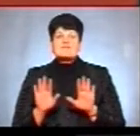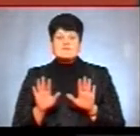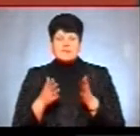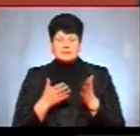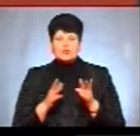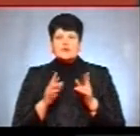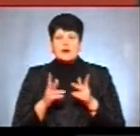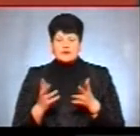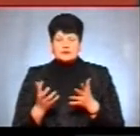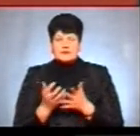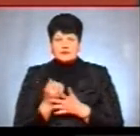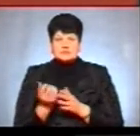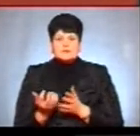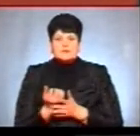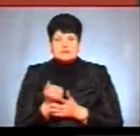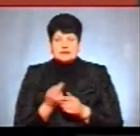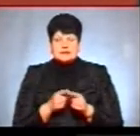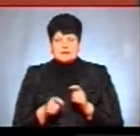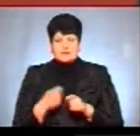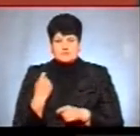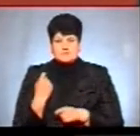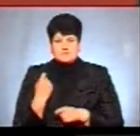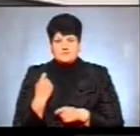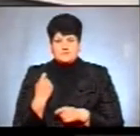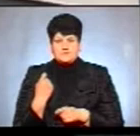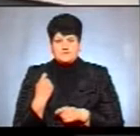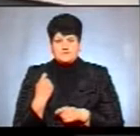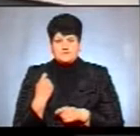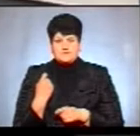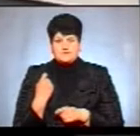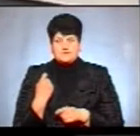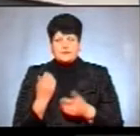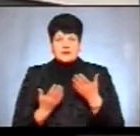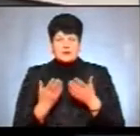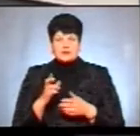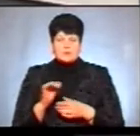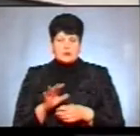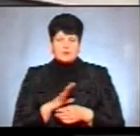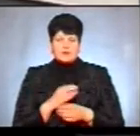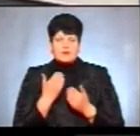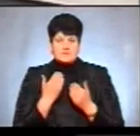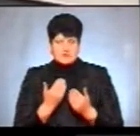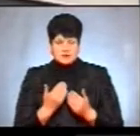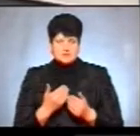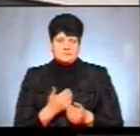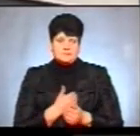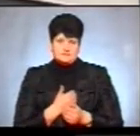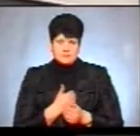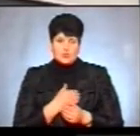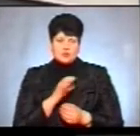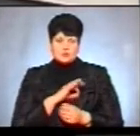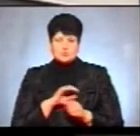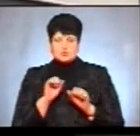як вдалося виявити правопорушників. Ну, якщо б була така ваша ласка, я би хотів, в першу чергу, користуючись